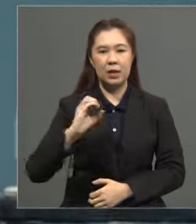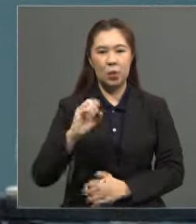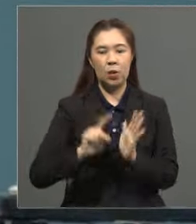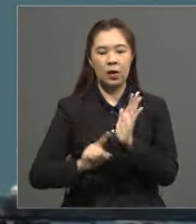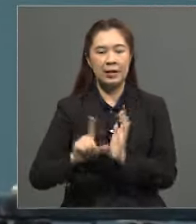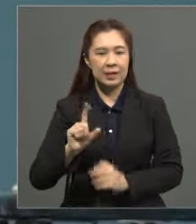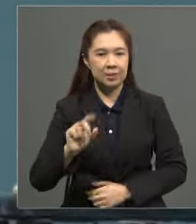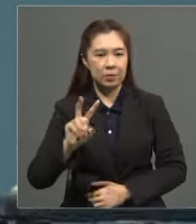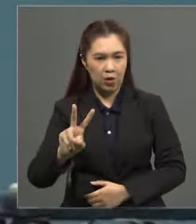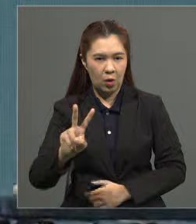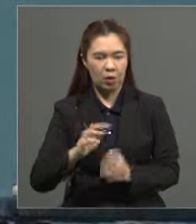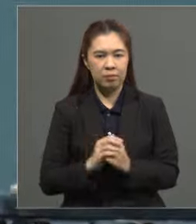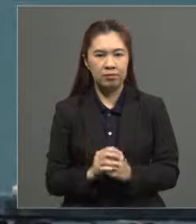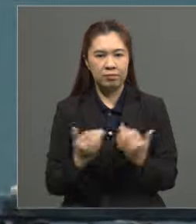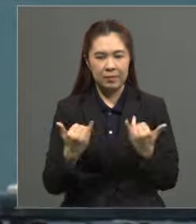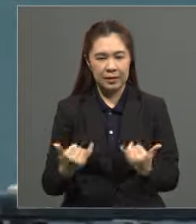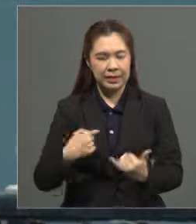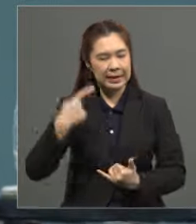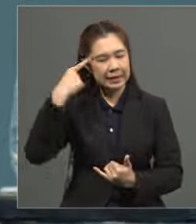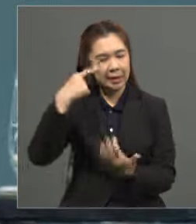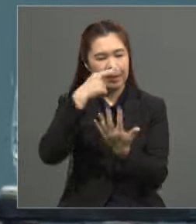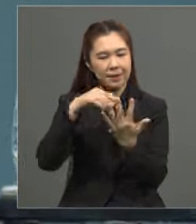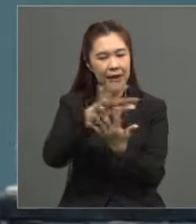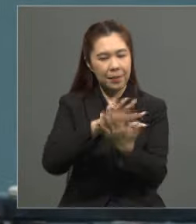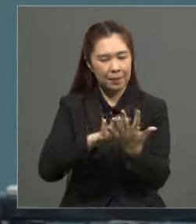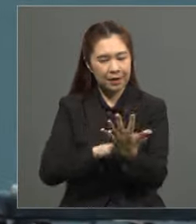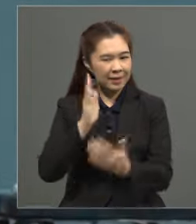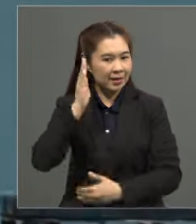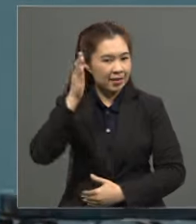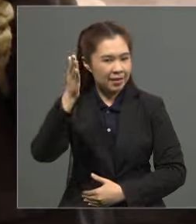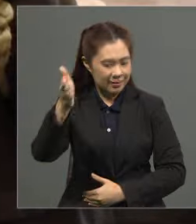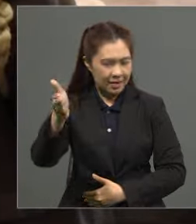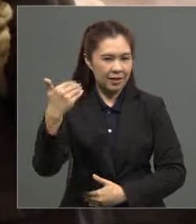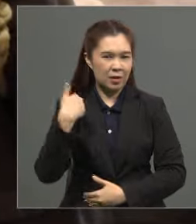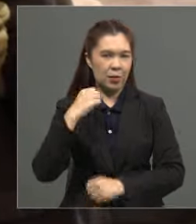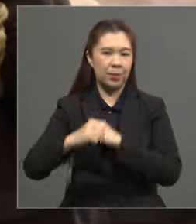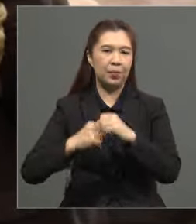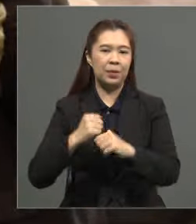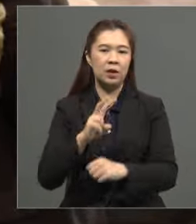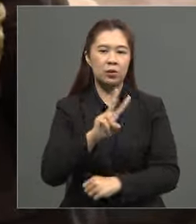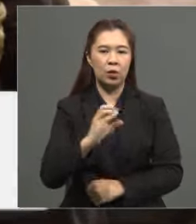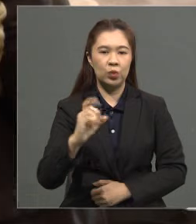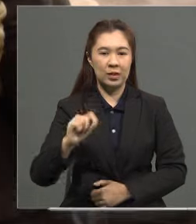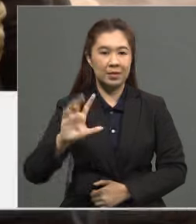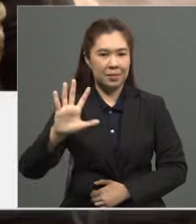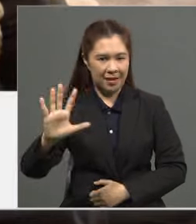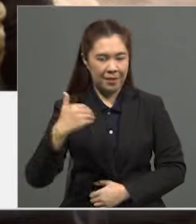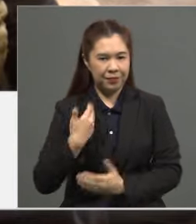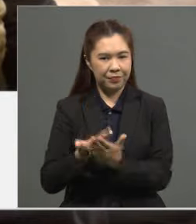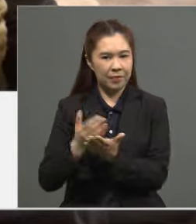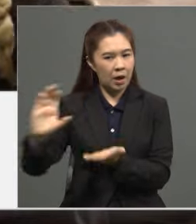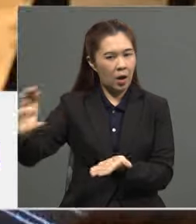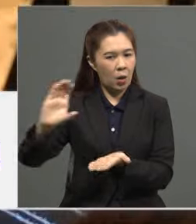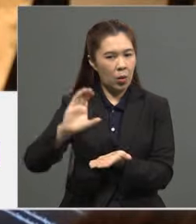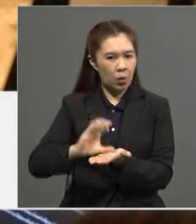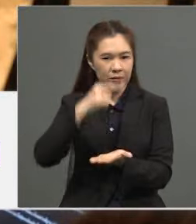ค่ะก็พูดถึงวิสัยทัศน์ประเทศไทยในปี2025บอกว่าใน1ทศวรรษค่ะการลงทุนในประเทศไทยไม่ได้เติบโตอย่างที่คิดเอา